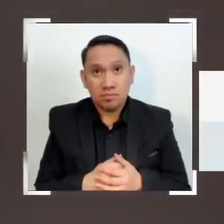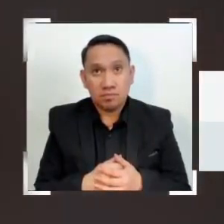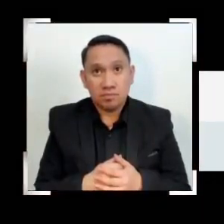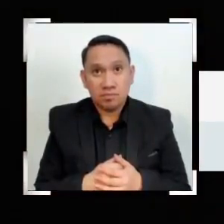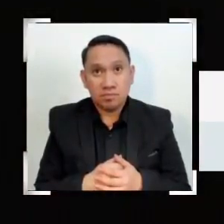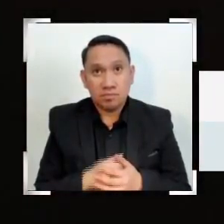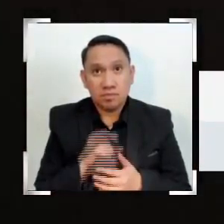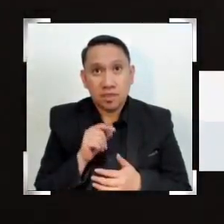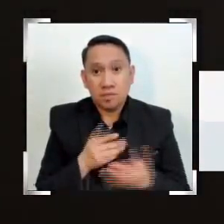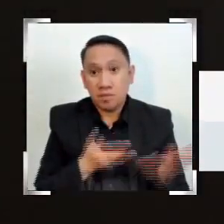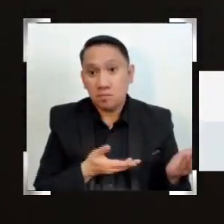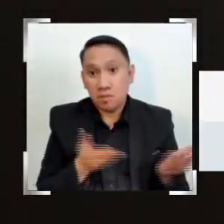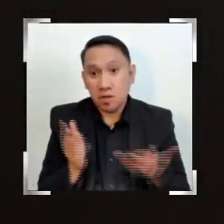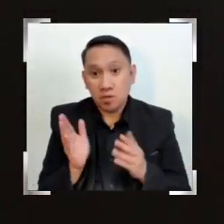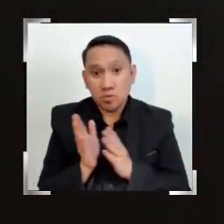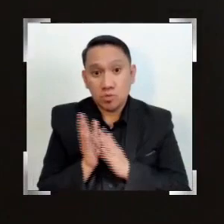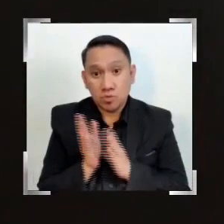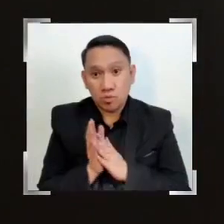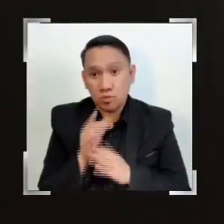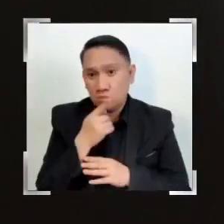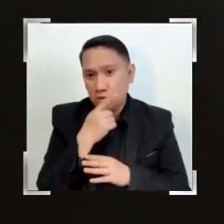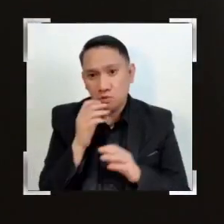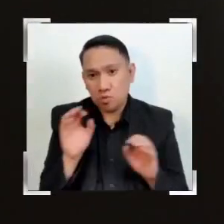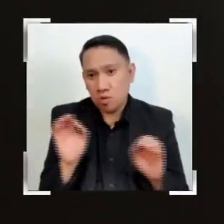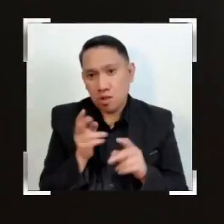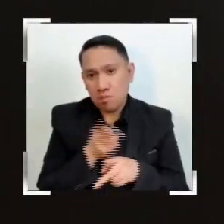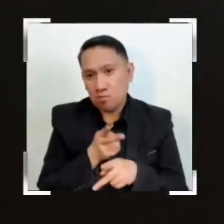lang sa school ang anak dahil wala raw magbabantay.